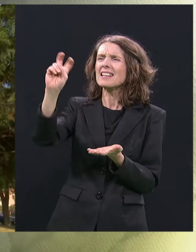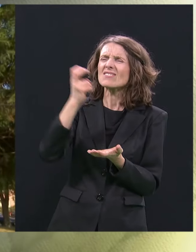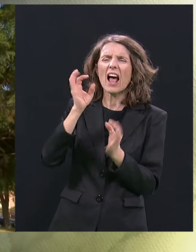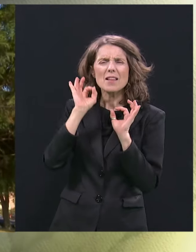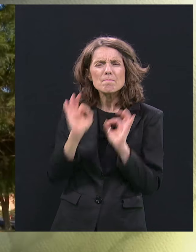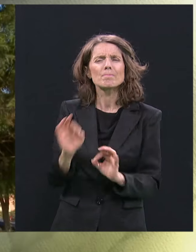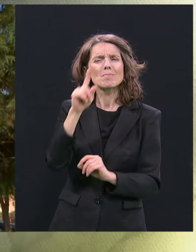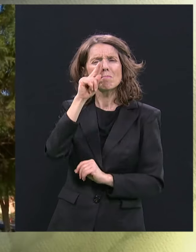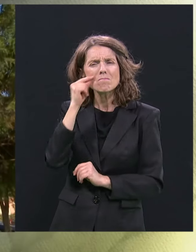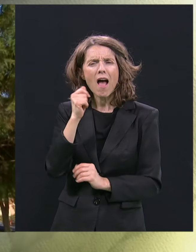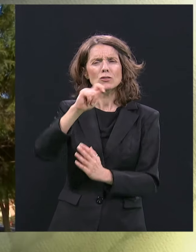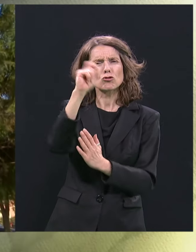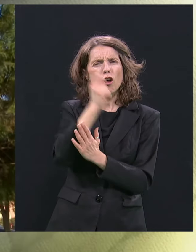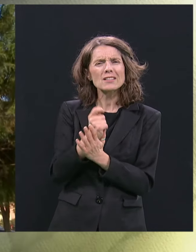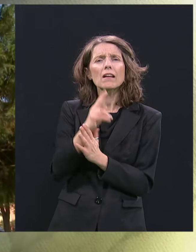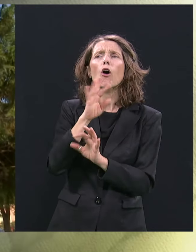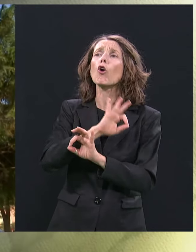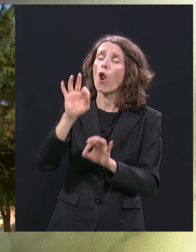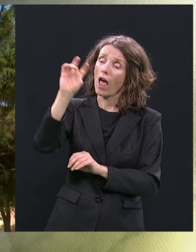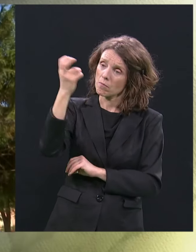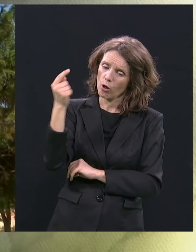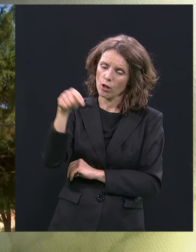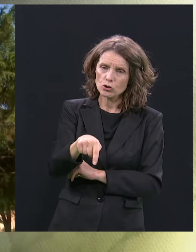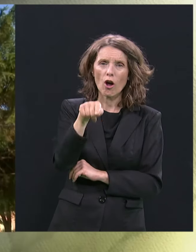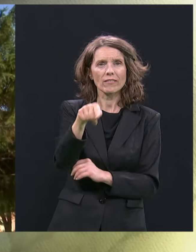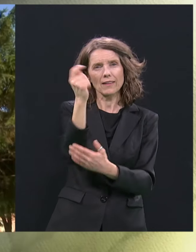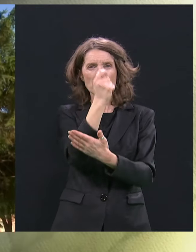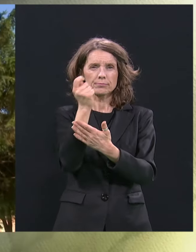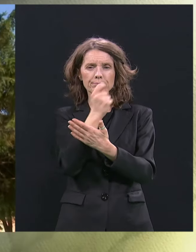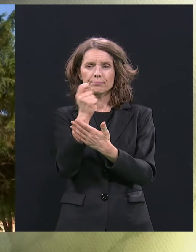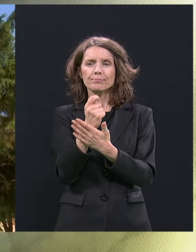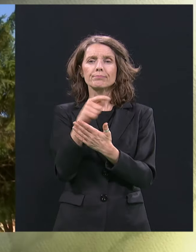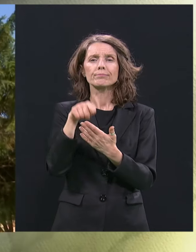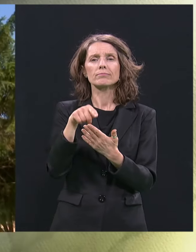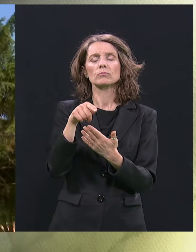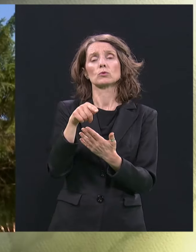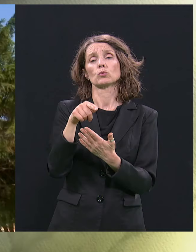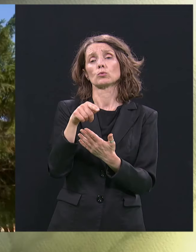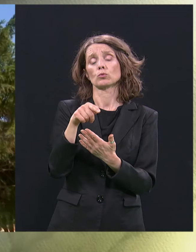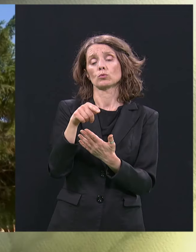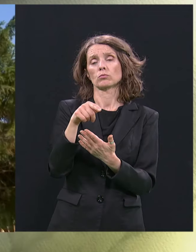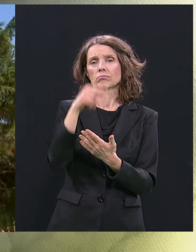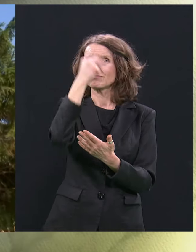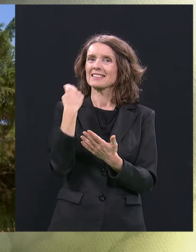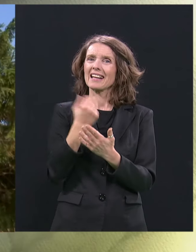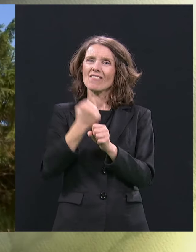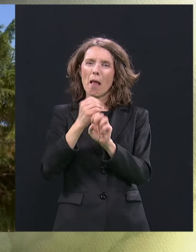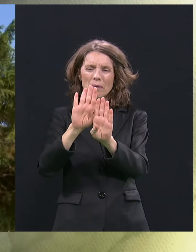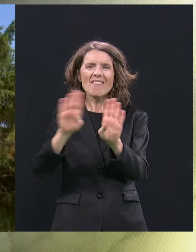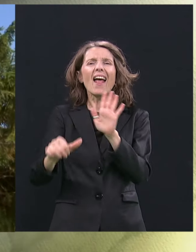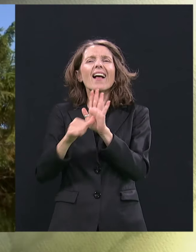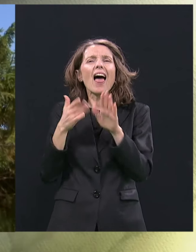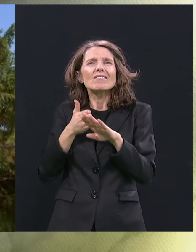majstore, najbolje slikare da bi reprezentovali zapravo moć svoje crkvene